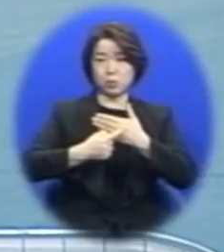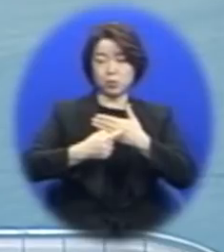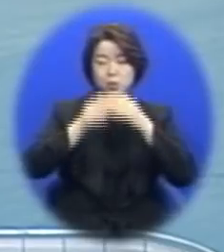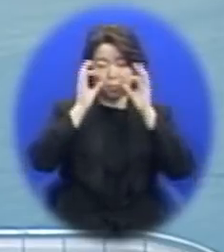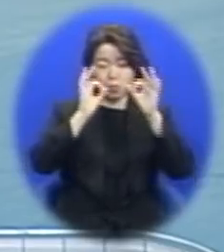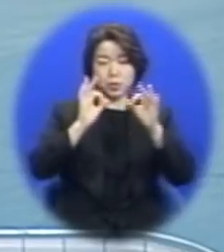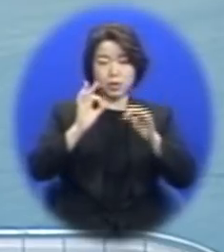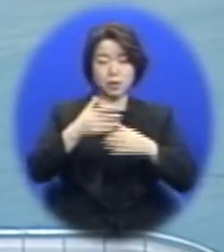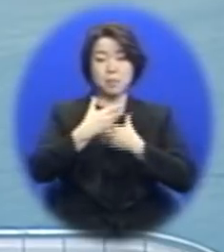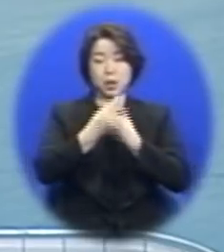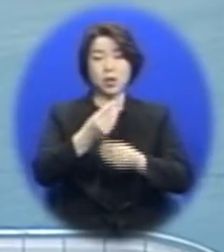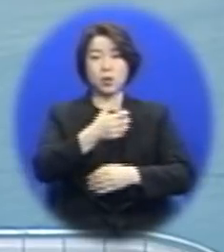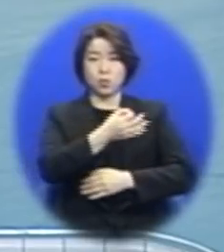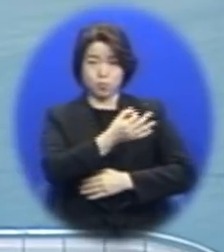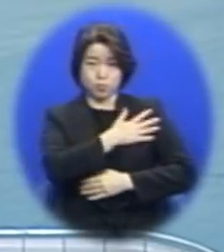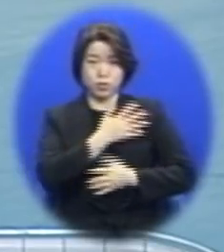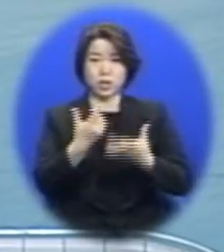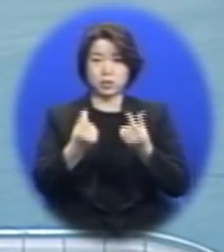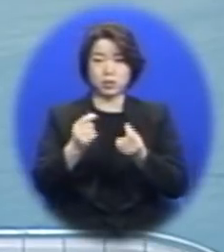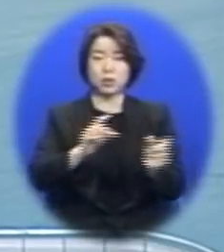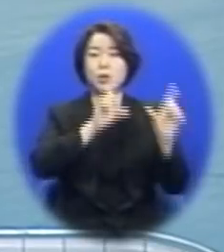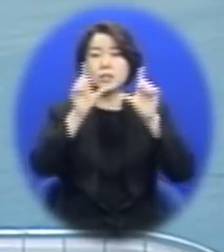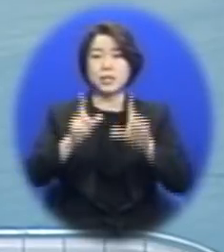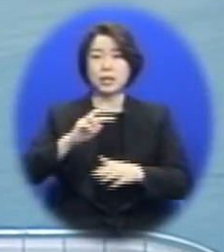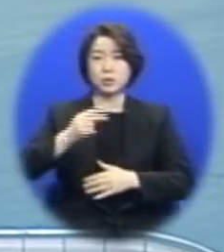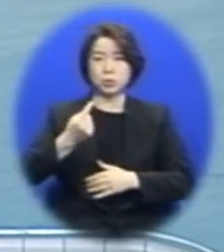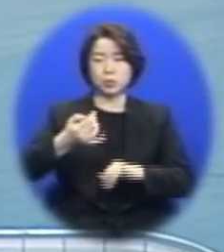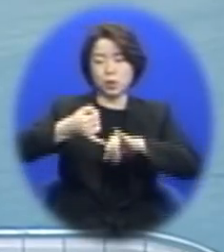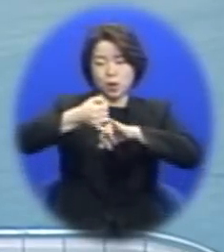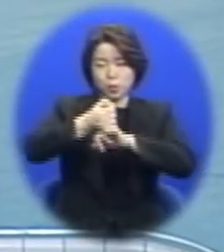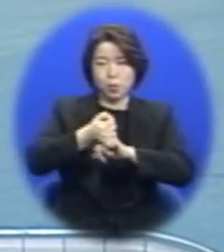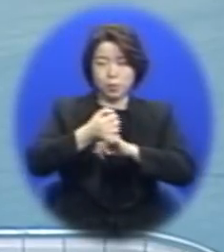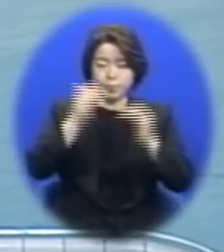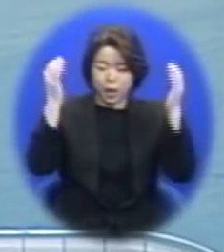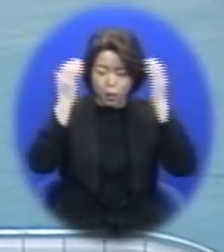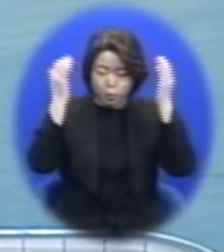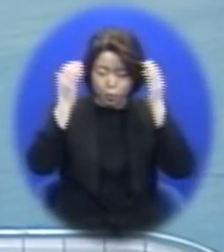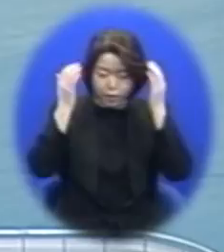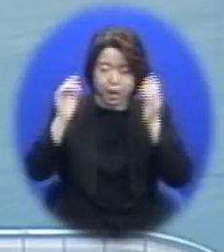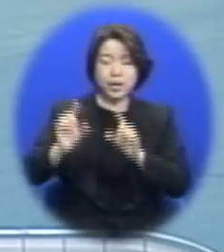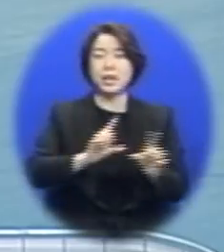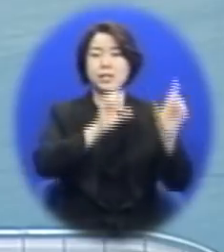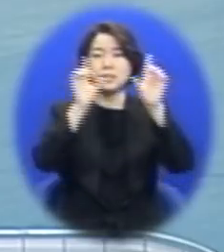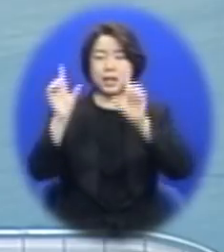같아도 반드시 고난의 삶을 산